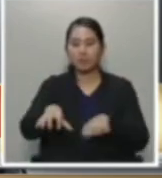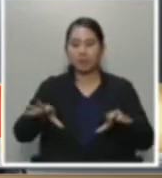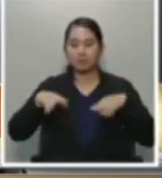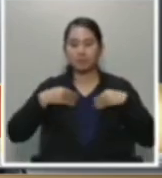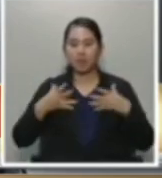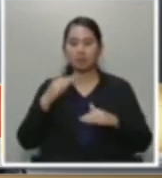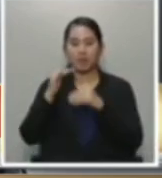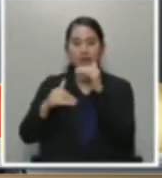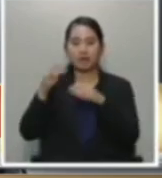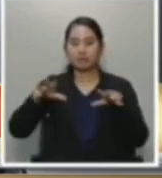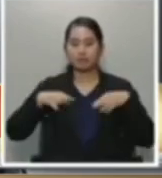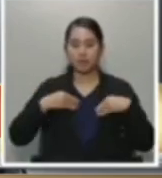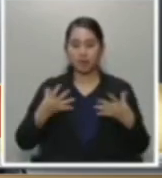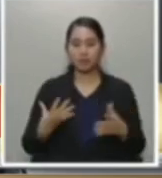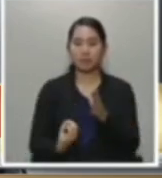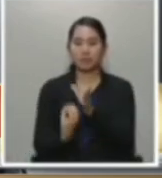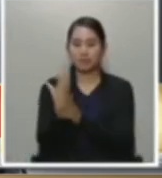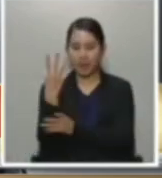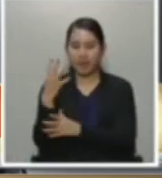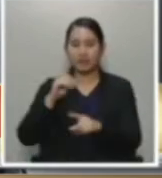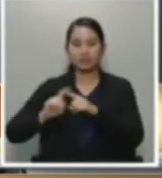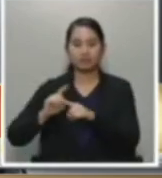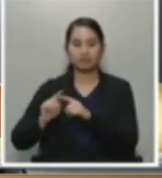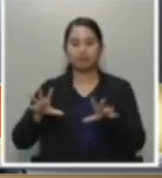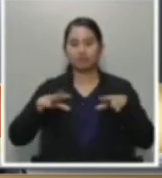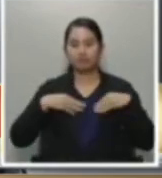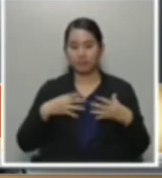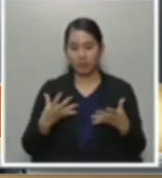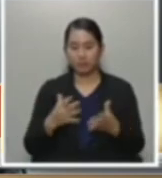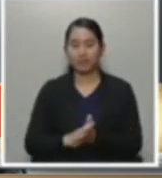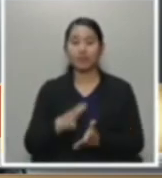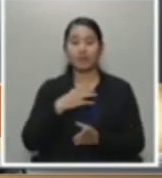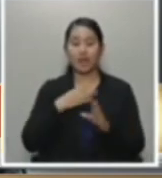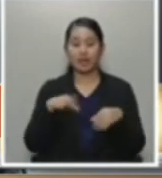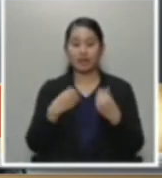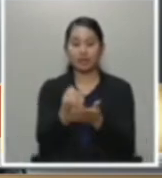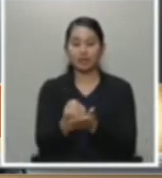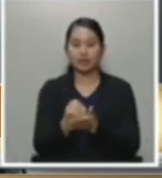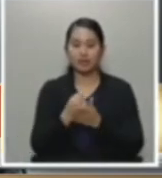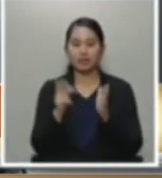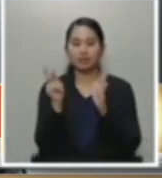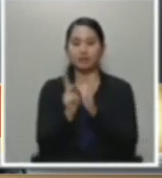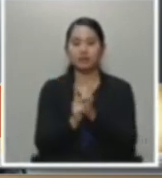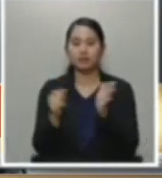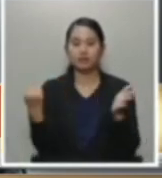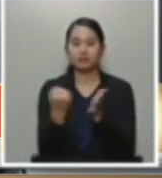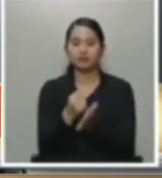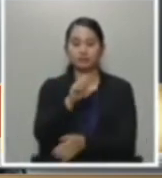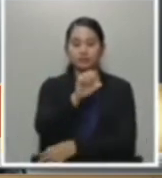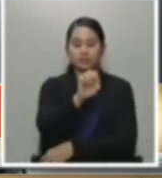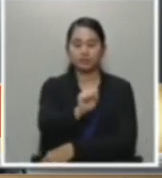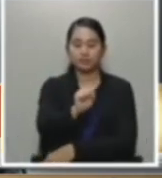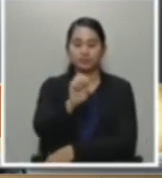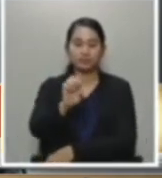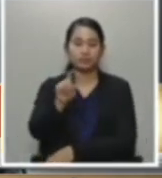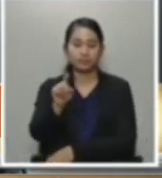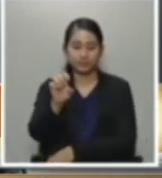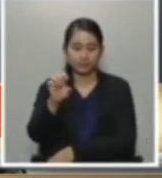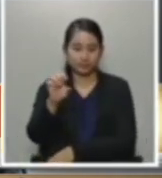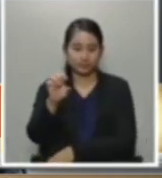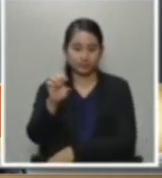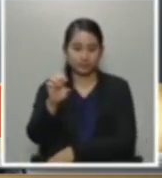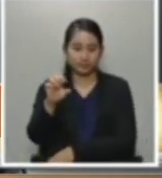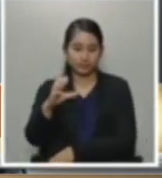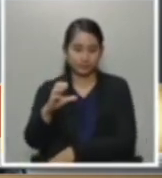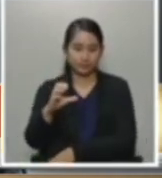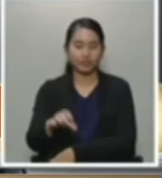พัฒนาตรงนั้นป่าไม้ก็ไม่ยอมนะครับขอให้ท่านออกกฎหมาย SEC SEZ นะครับแล้ววัน